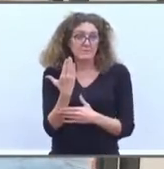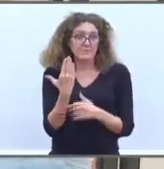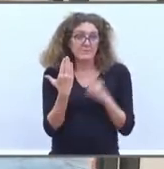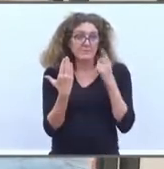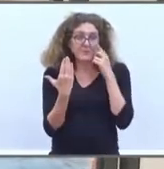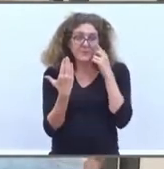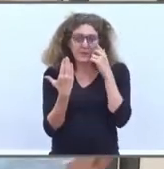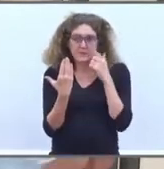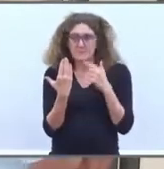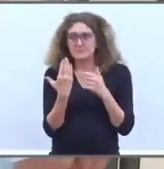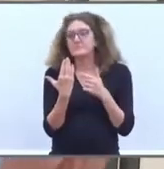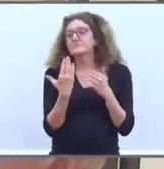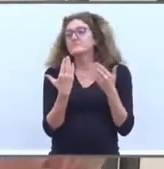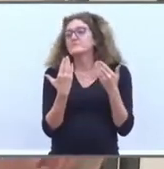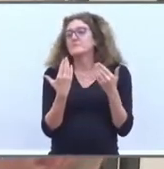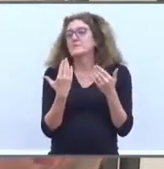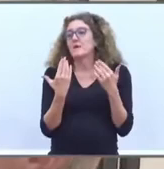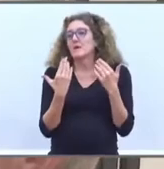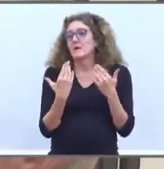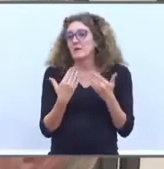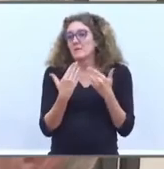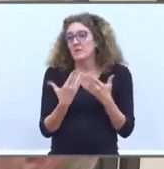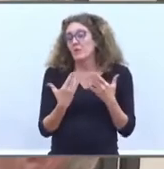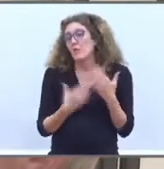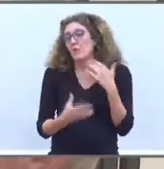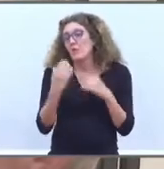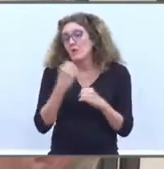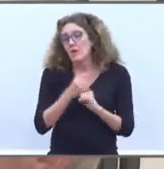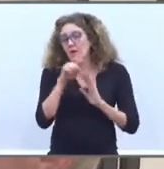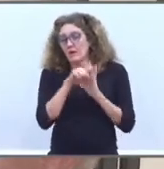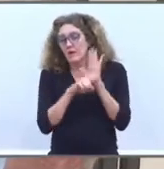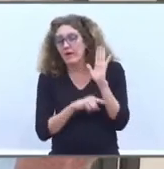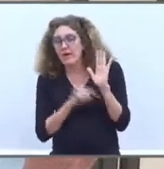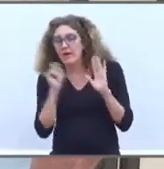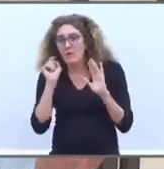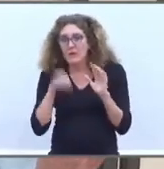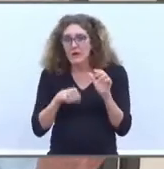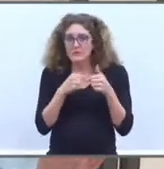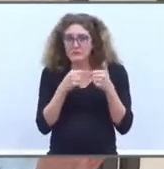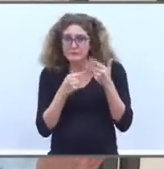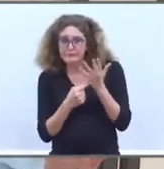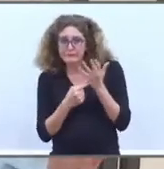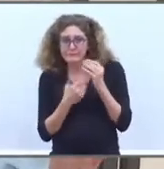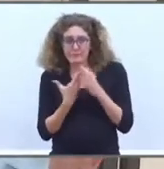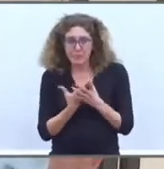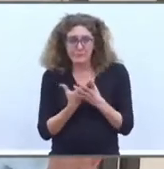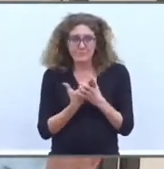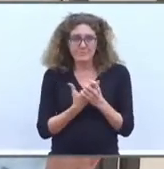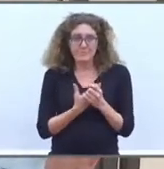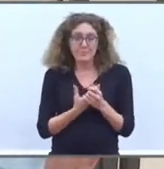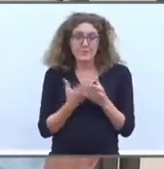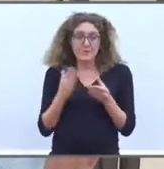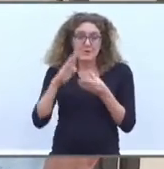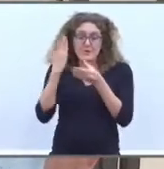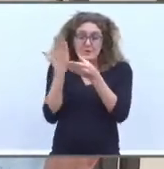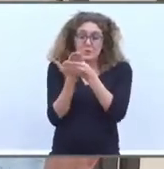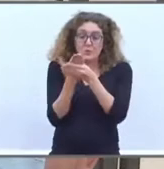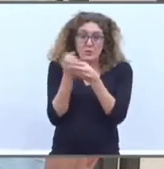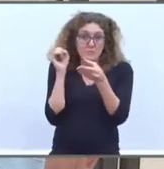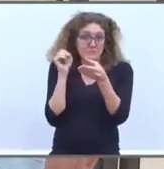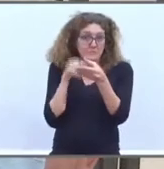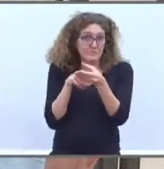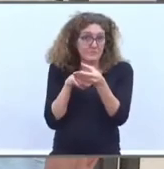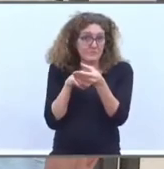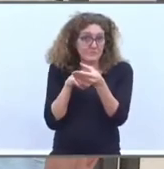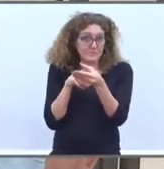été traduites ensuite en mesures et en obligations. Donc, il s'agit en fait d'un document qui permet